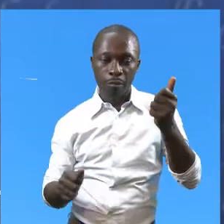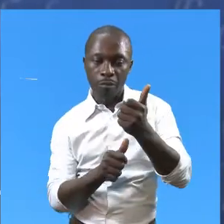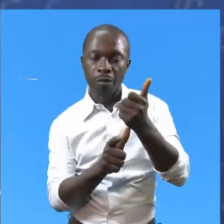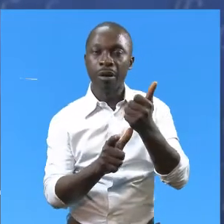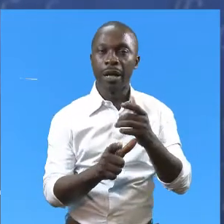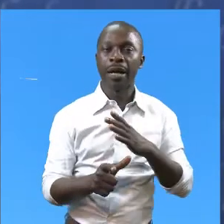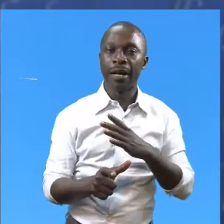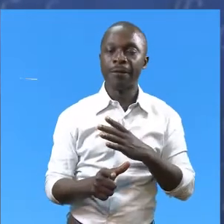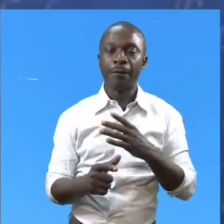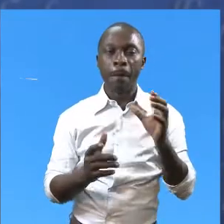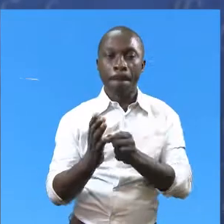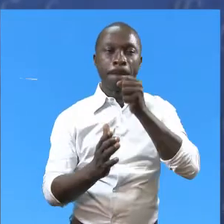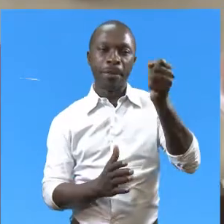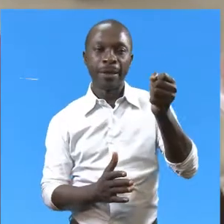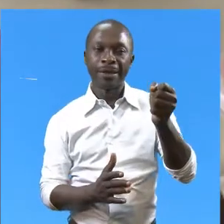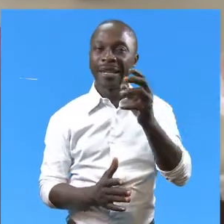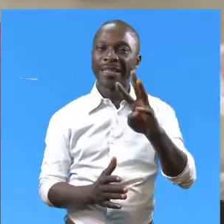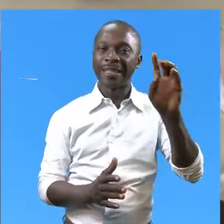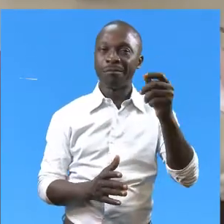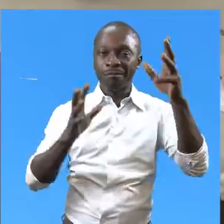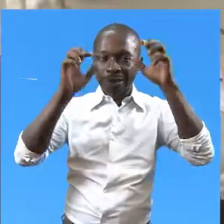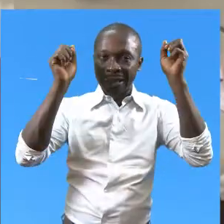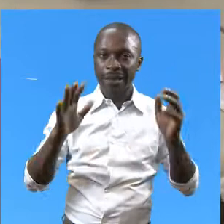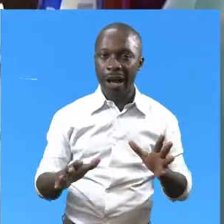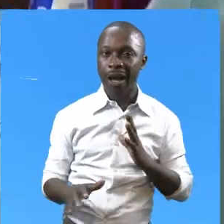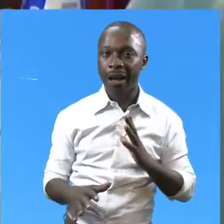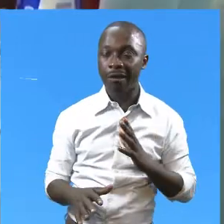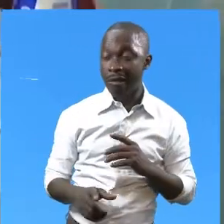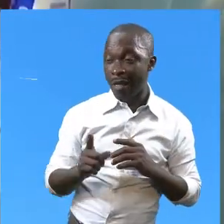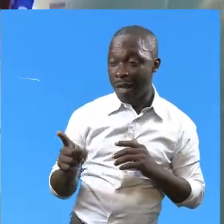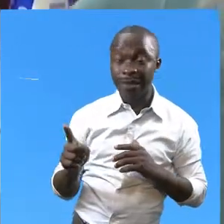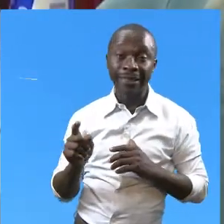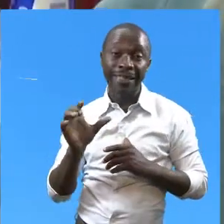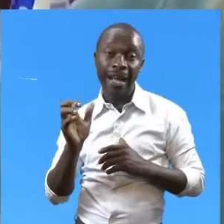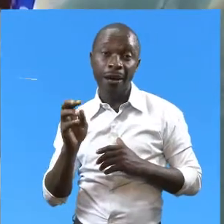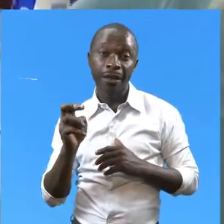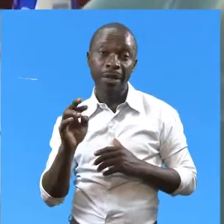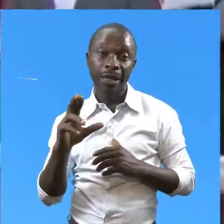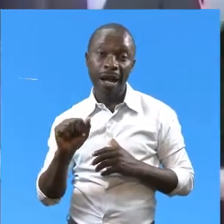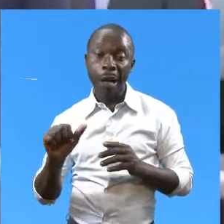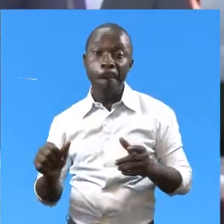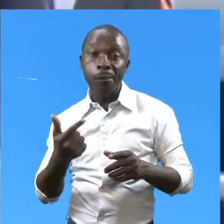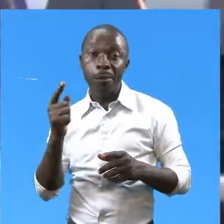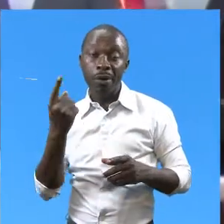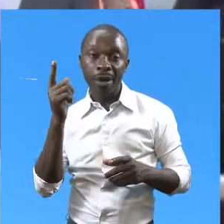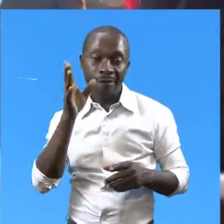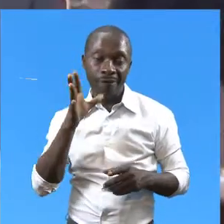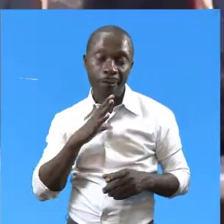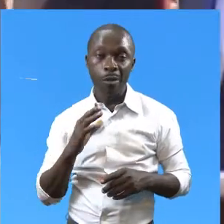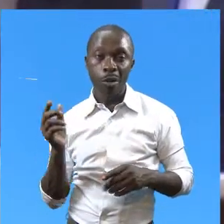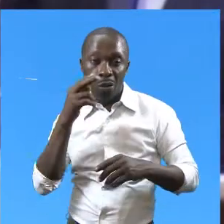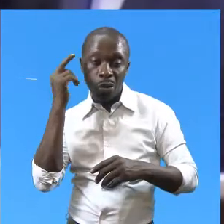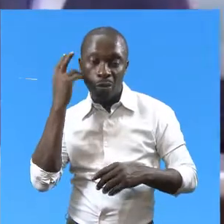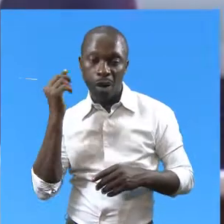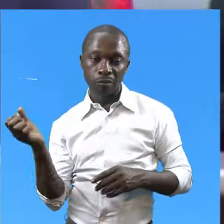États-Unis. Également, la vice-présidente Kamala Harris, 56 ans, en plus d'être une femme, est la première noire à accéder à